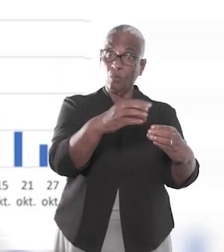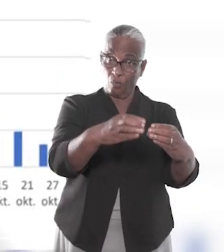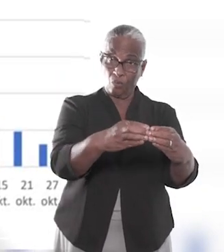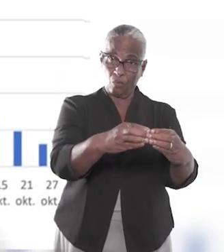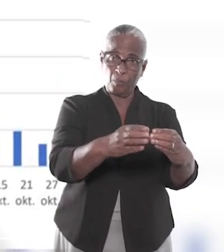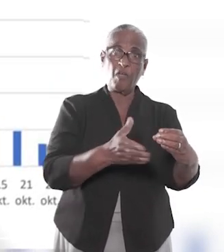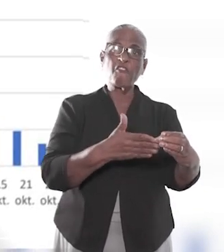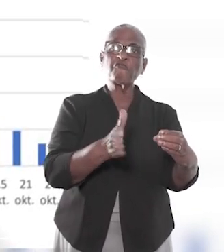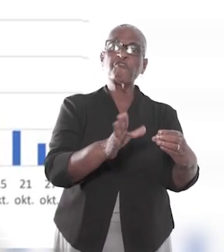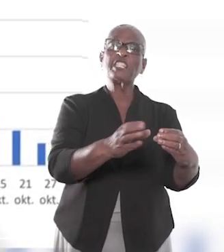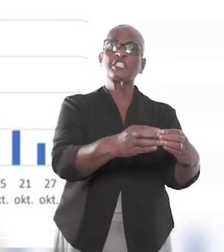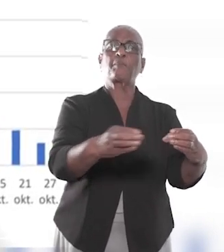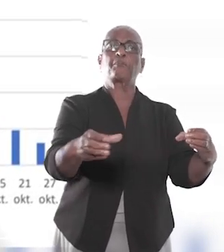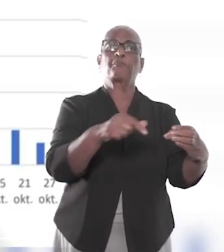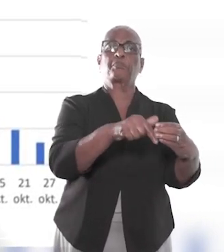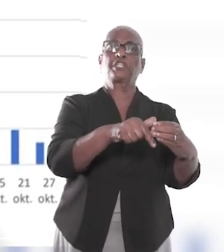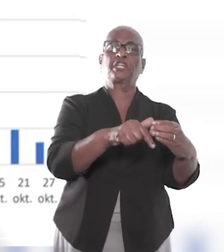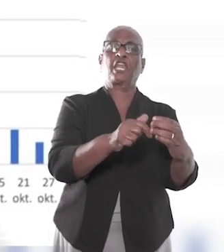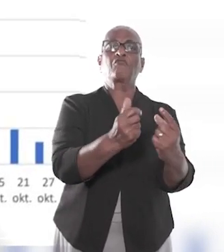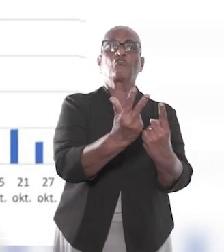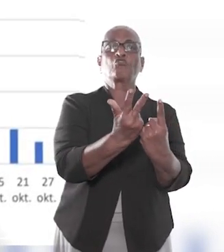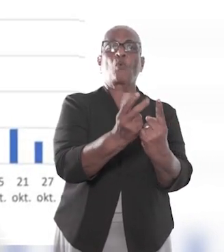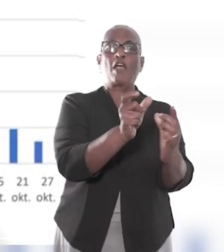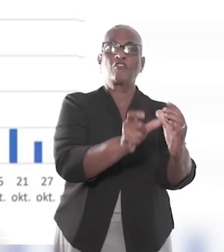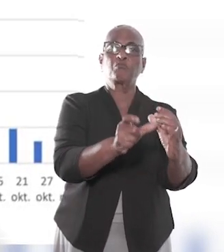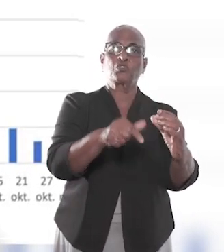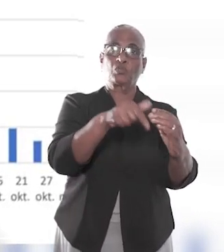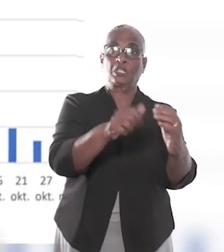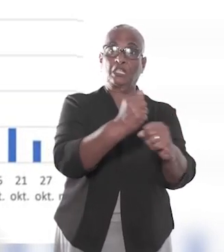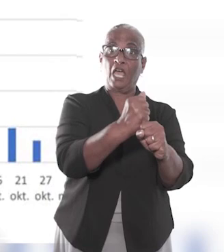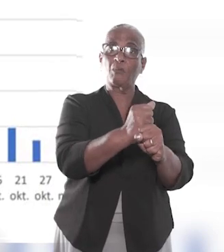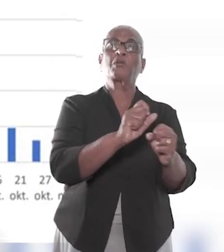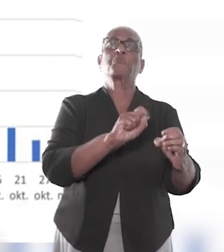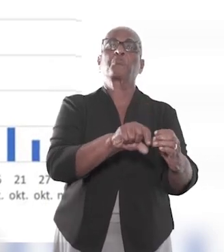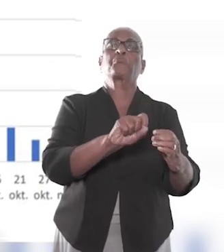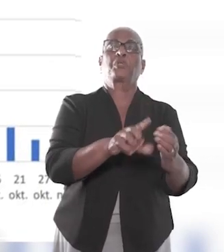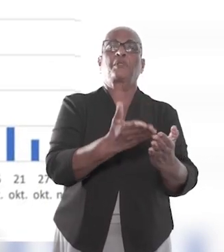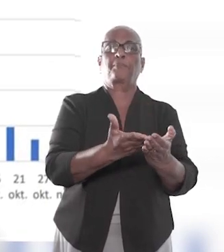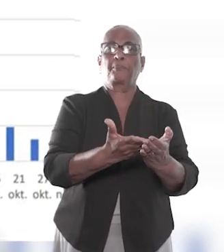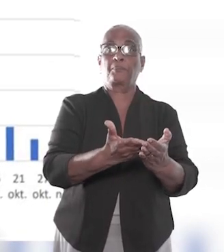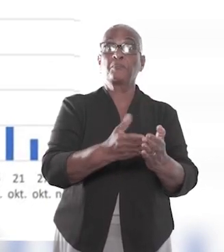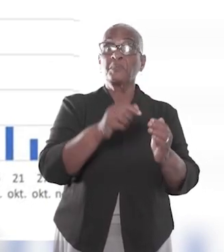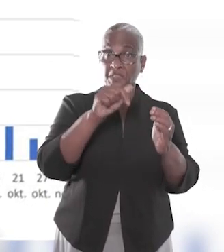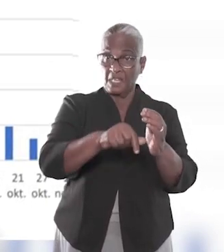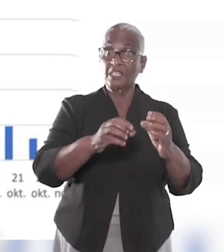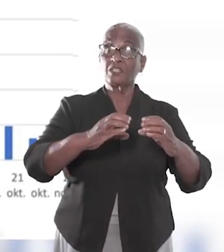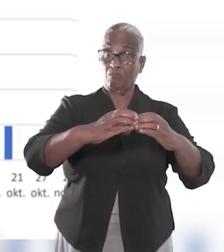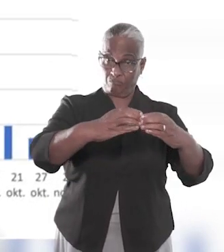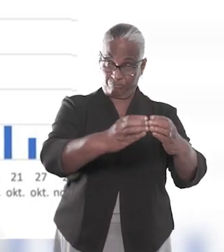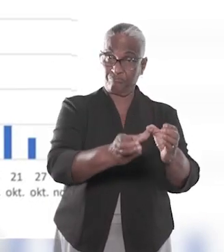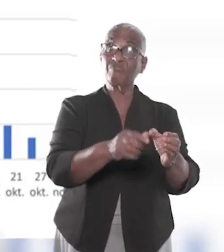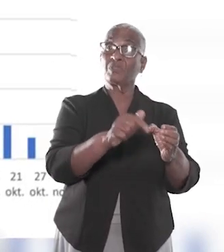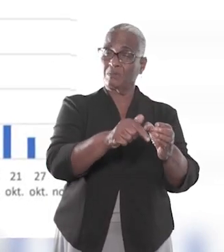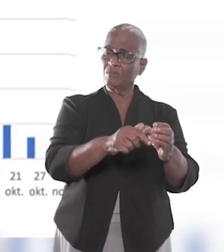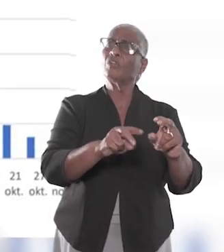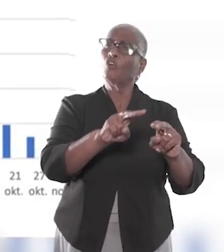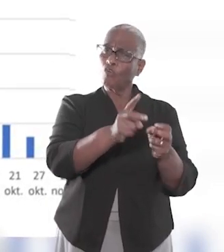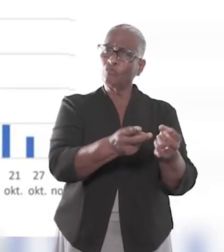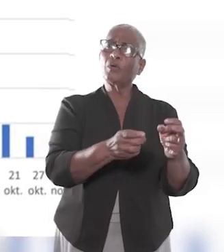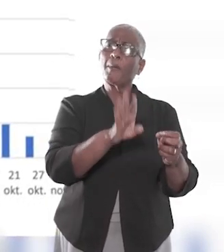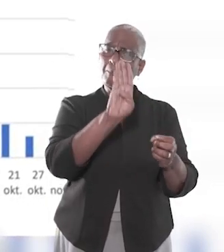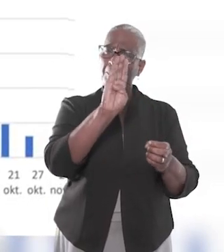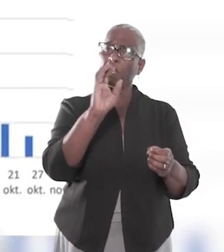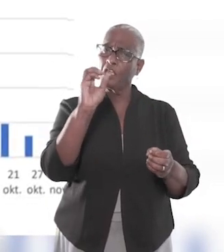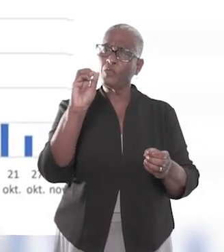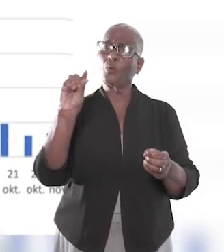cluster van besmettingen in een visverwerkingsfabriek, waarbij 12 arbeiders besmet zijn geraakt. Deze clusterbesmetting